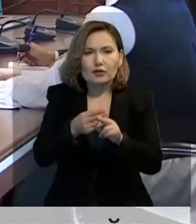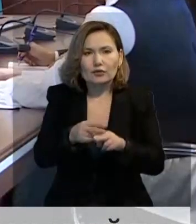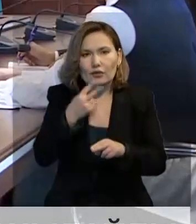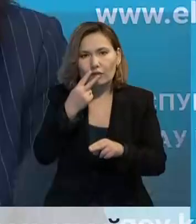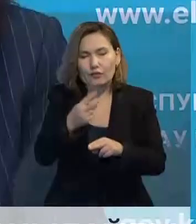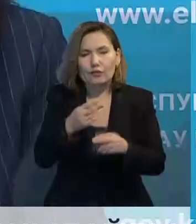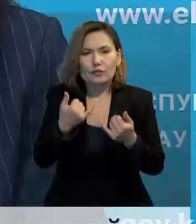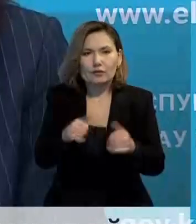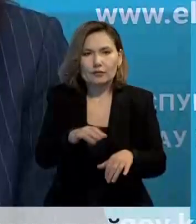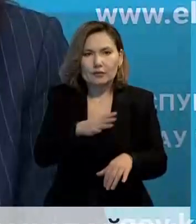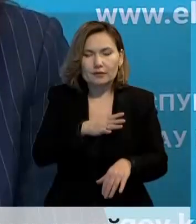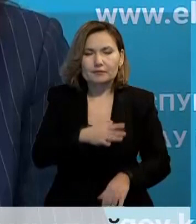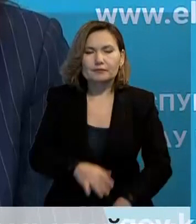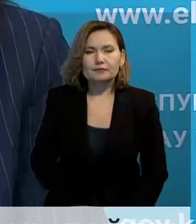құптады.